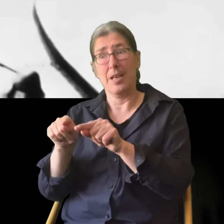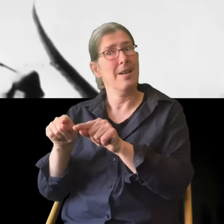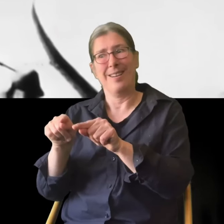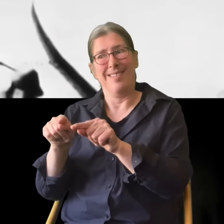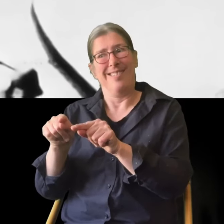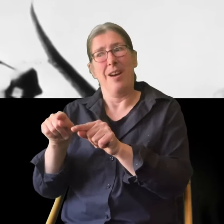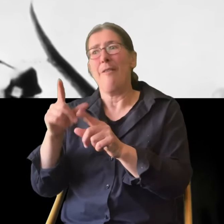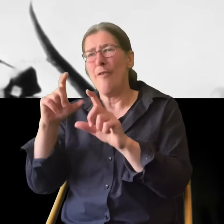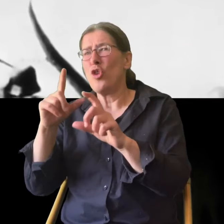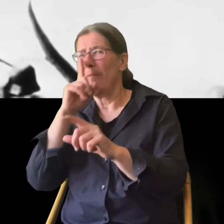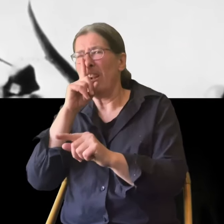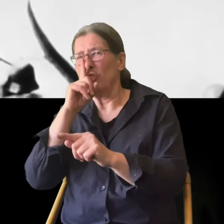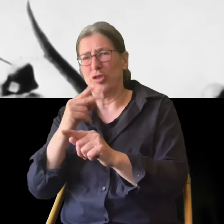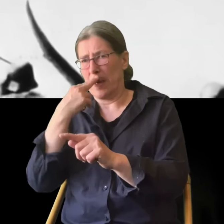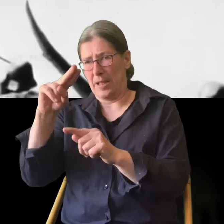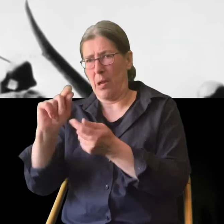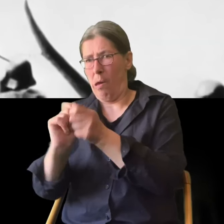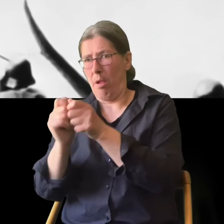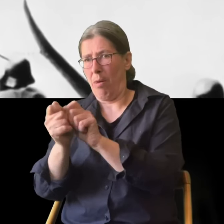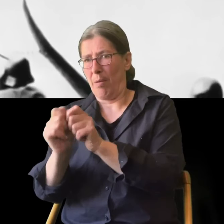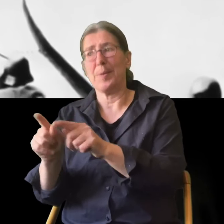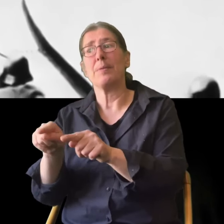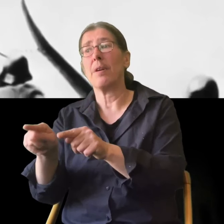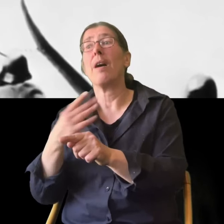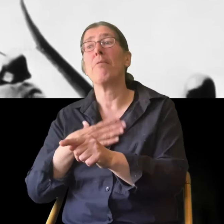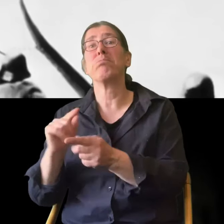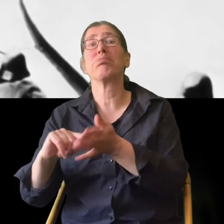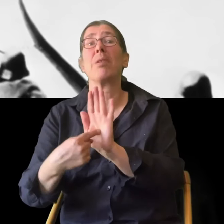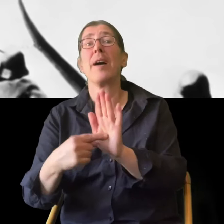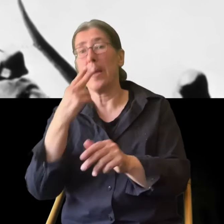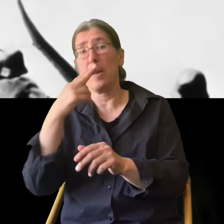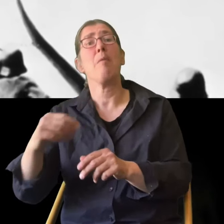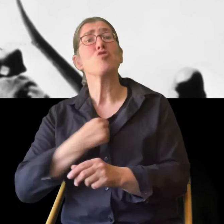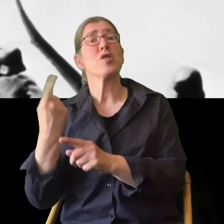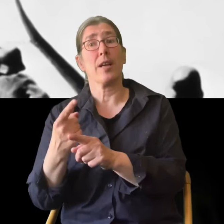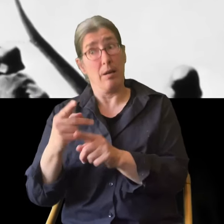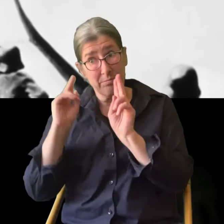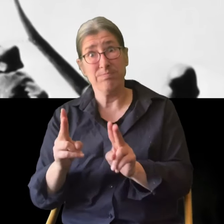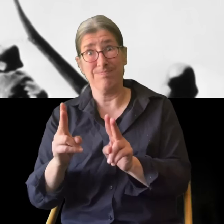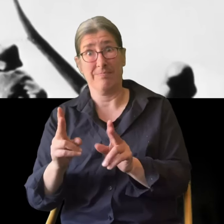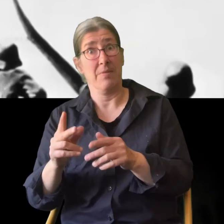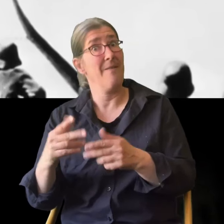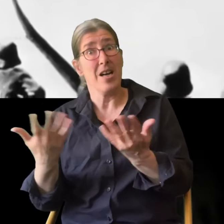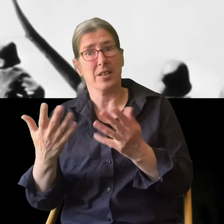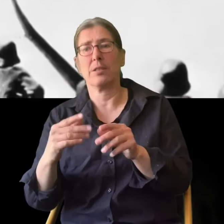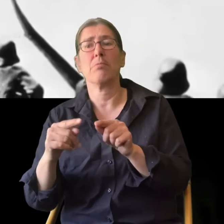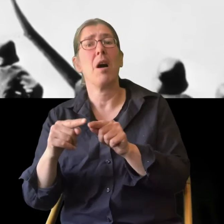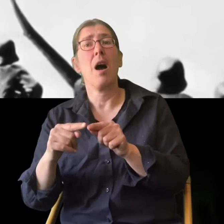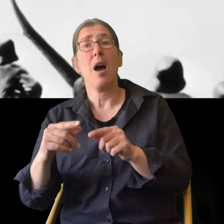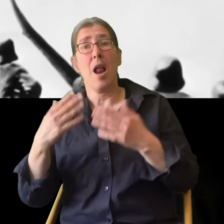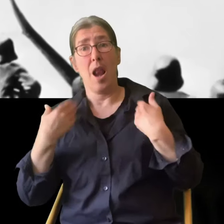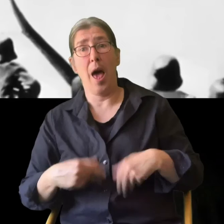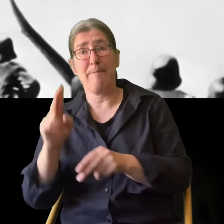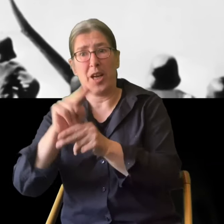Tatsächlich handelt es sich um eine Fotomontage der Nazis, um Hitler als mutigen Helden darzustellen. Denn in Wahrheit stand